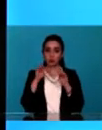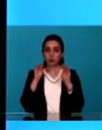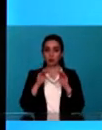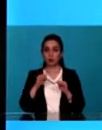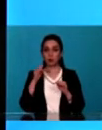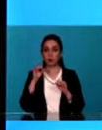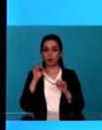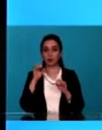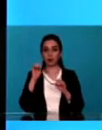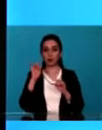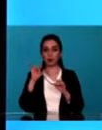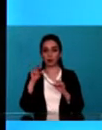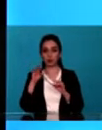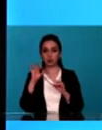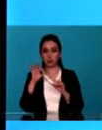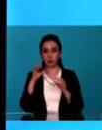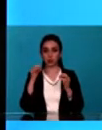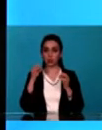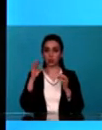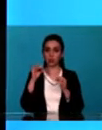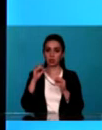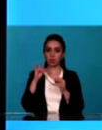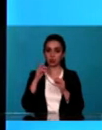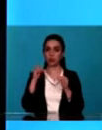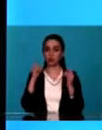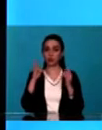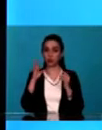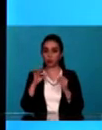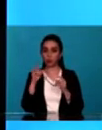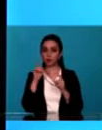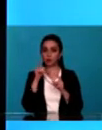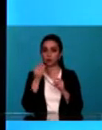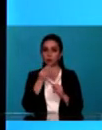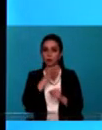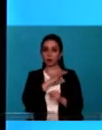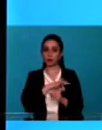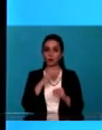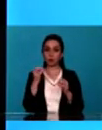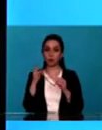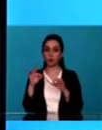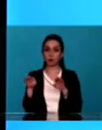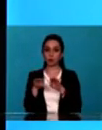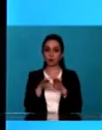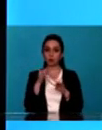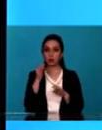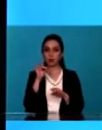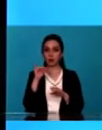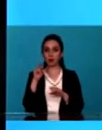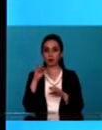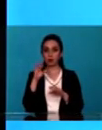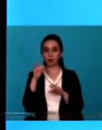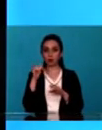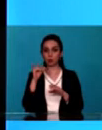RadioGroup. ListBox выполняет те же самые функции, но в чем его преимущество по сравнению с радиогруппом?